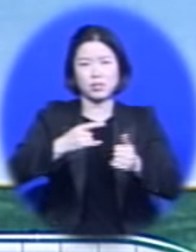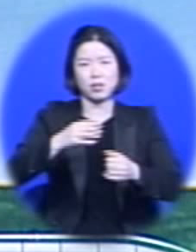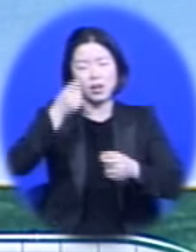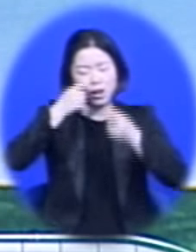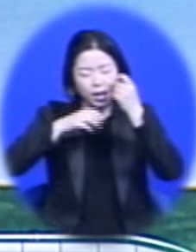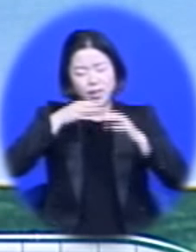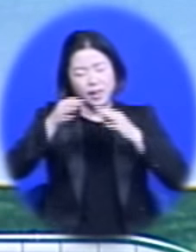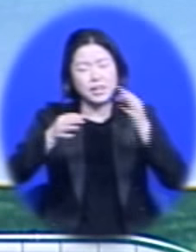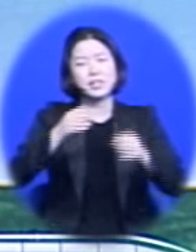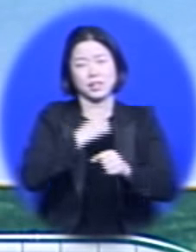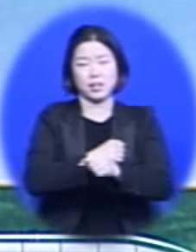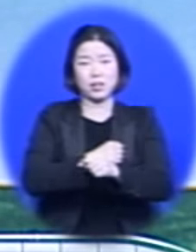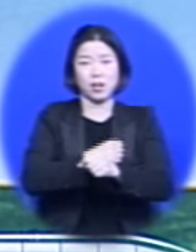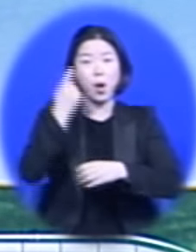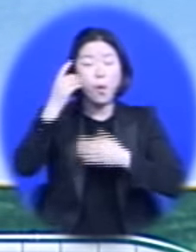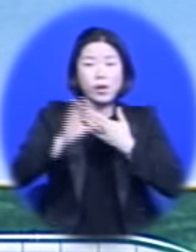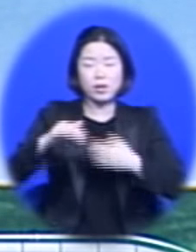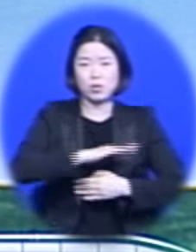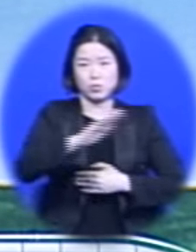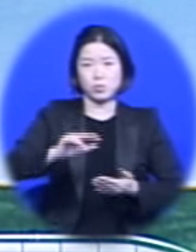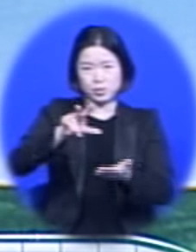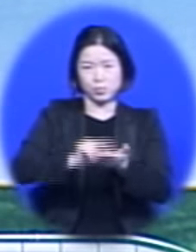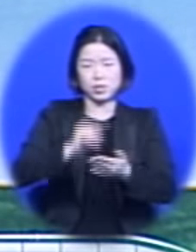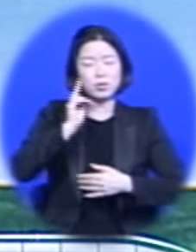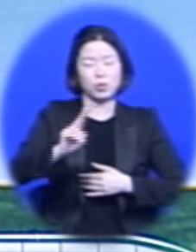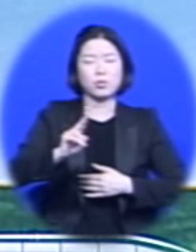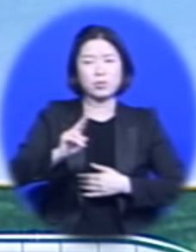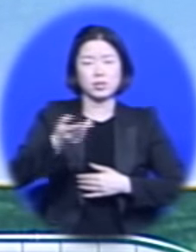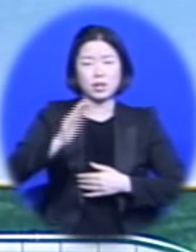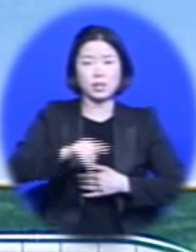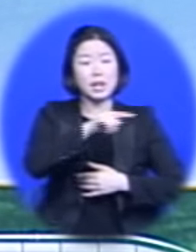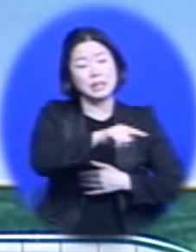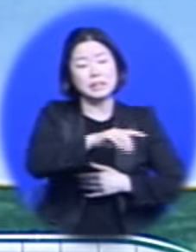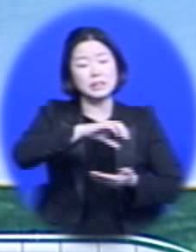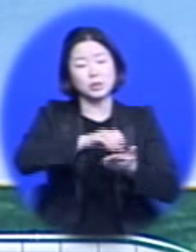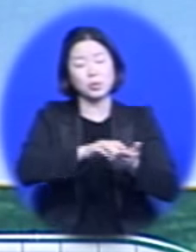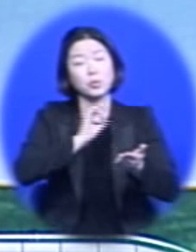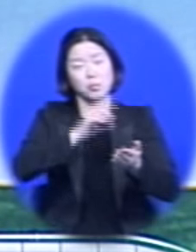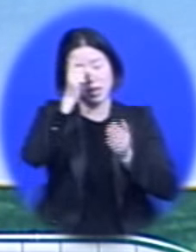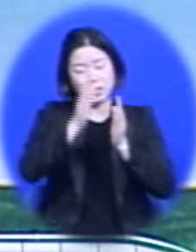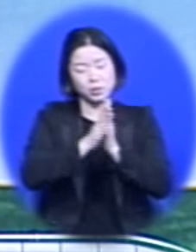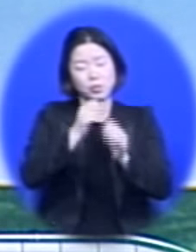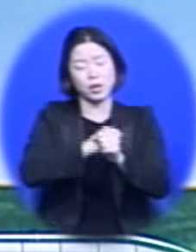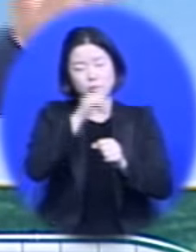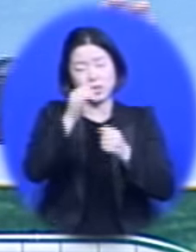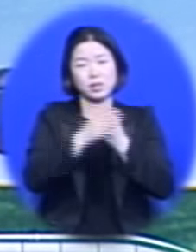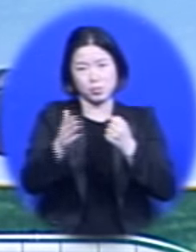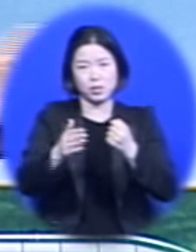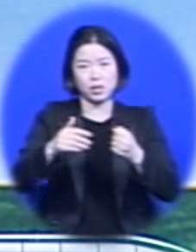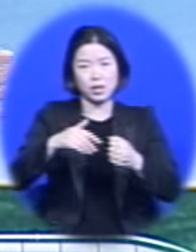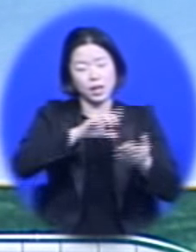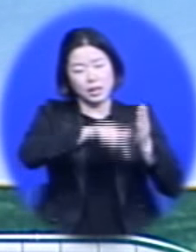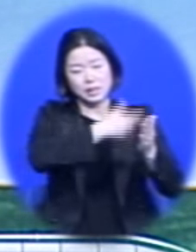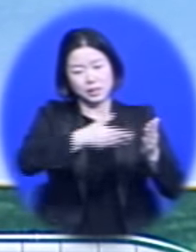탄식한다고요. 왜냐하면 우리의 문제는 너무 심각한데 우리가 그렇게밖에 기도를 못하니까. 지나고 난 다음에